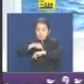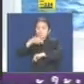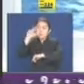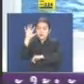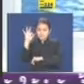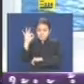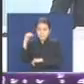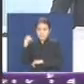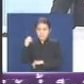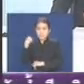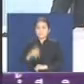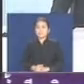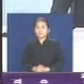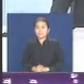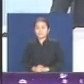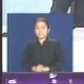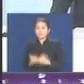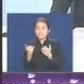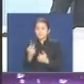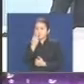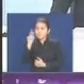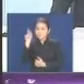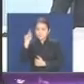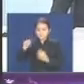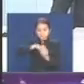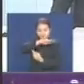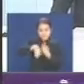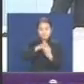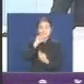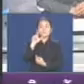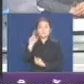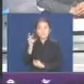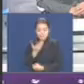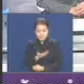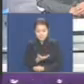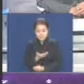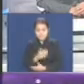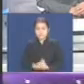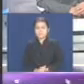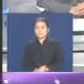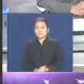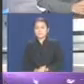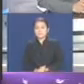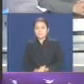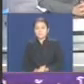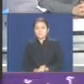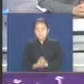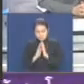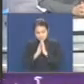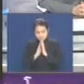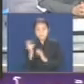าณค่ะ และช่วงนี้นะคะไปติดตาม11เด็ดเศรษฐกิจกับคุณอรดาเผ่าวิบูลค่ะสวัสดีค่ะ สวัสดีค่ะ สวัสดีค่ะ เป็นไง